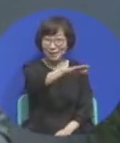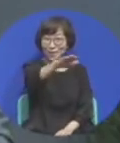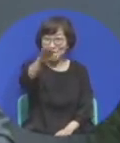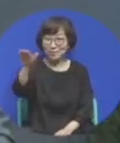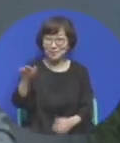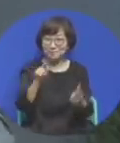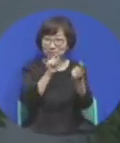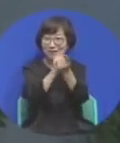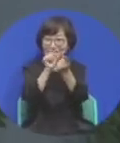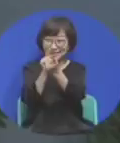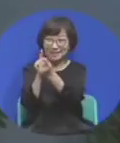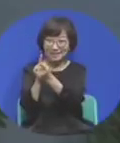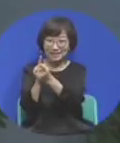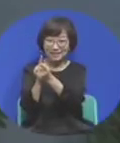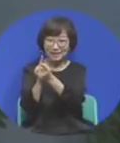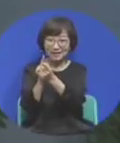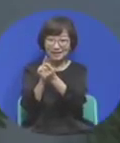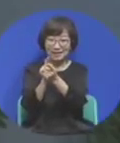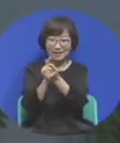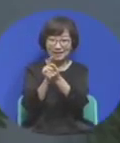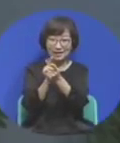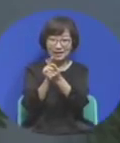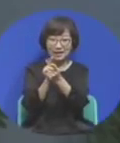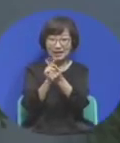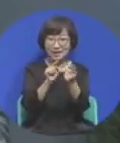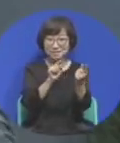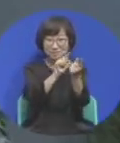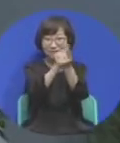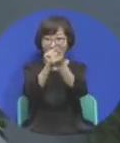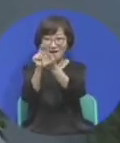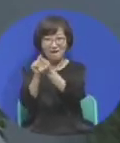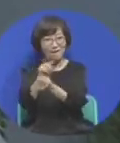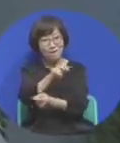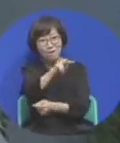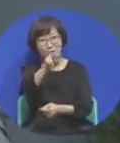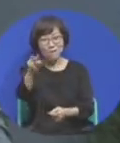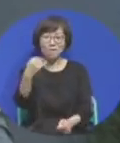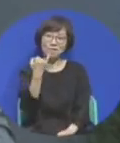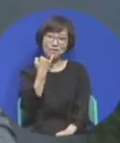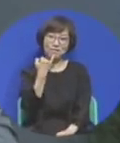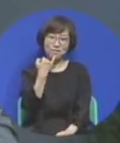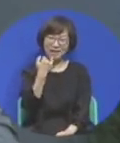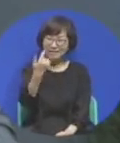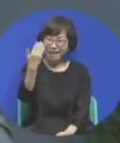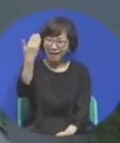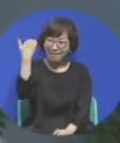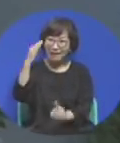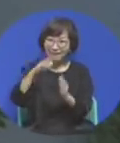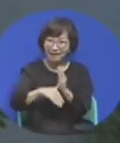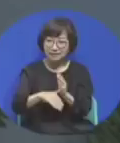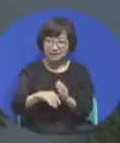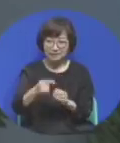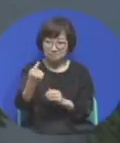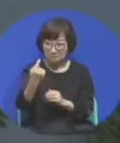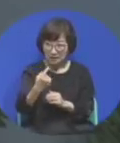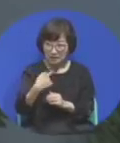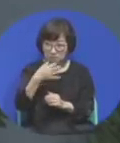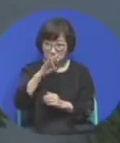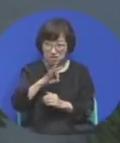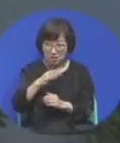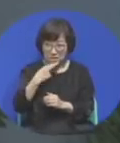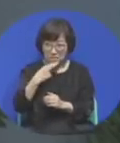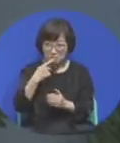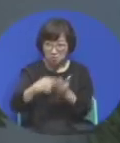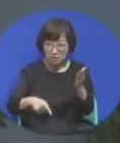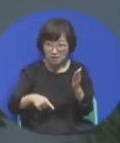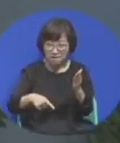신자들 보면 옛날에 보면요. 자기 약간 거 안 맞다 나하고 안 맞다 가버려요. I saw this so much in the past. After meeting with you, I realized these are believers. In